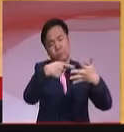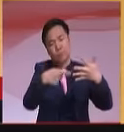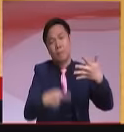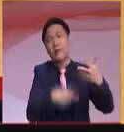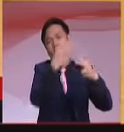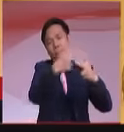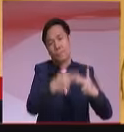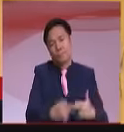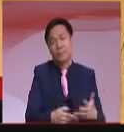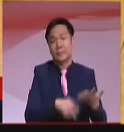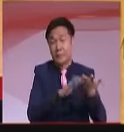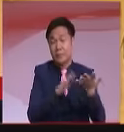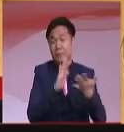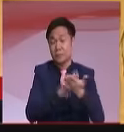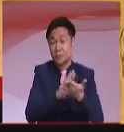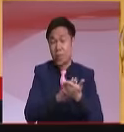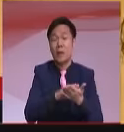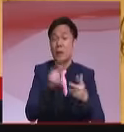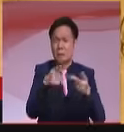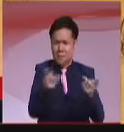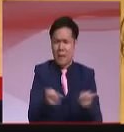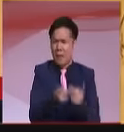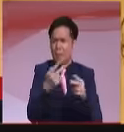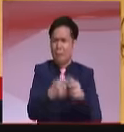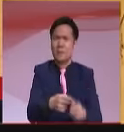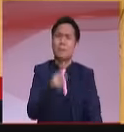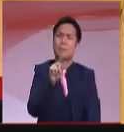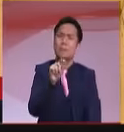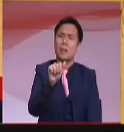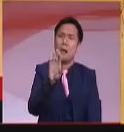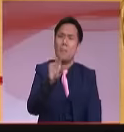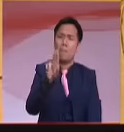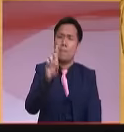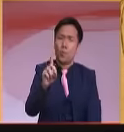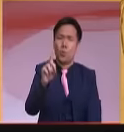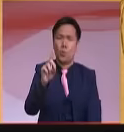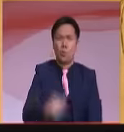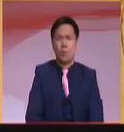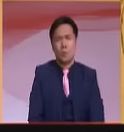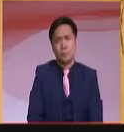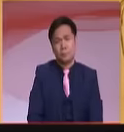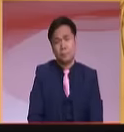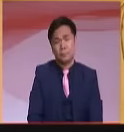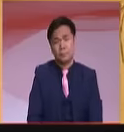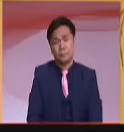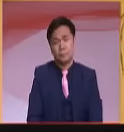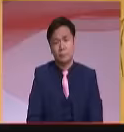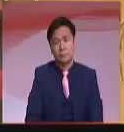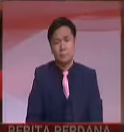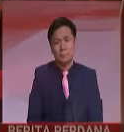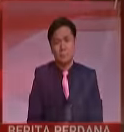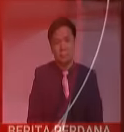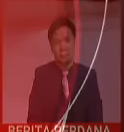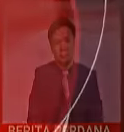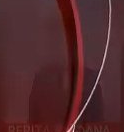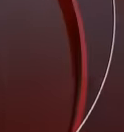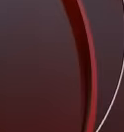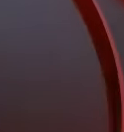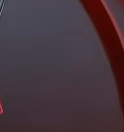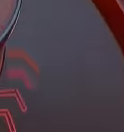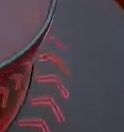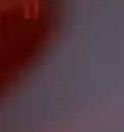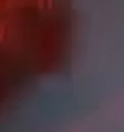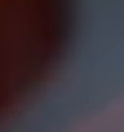hulu dan sekolah kebangsaan sabun hai hai free